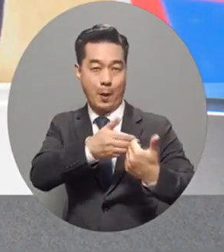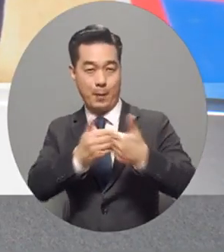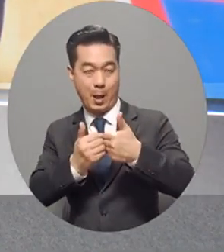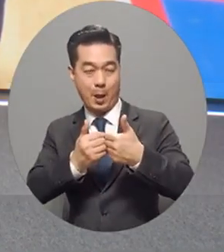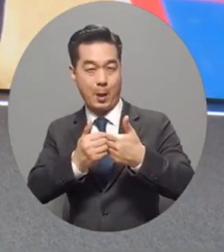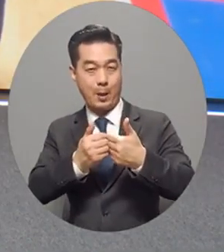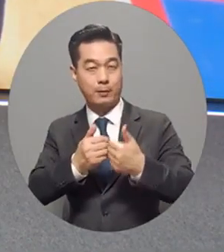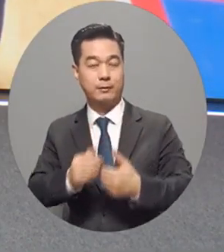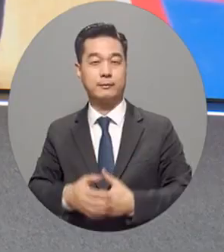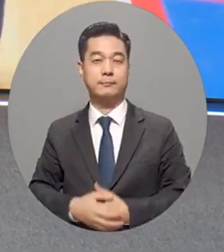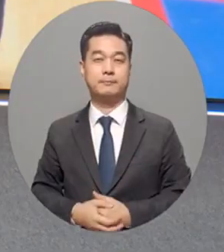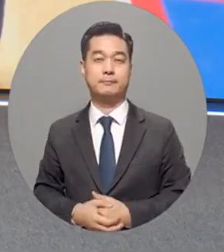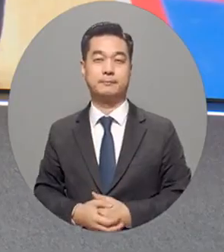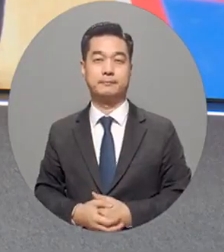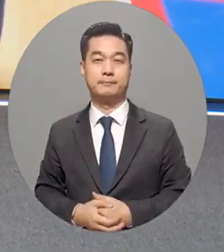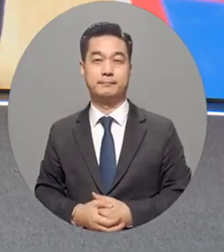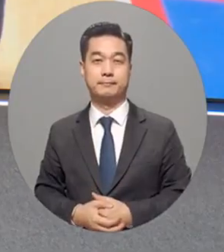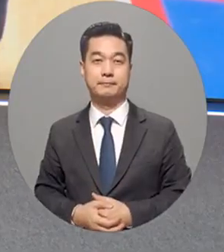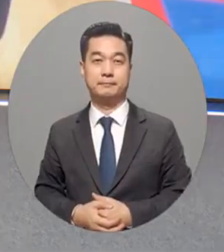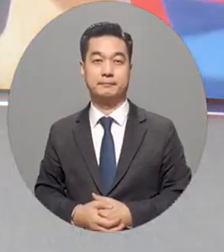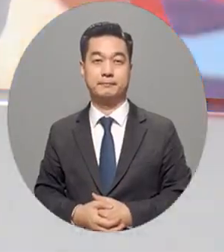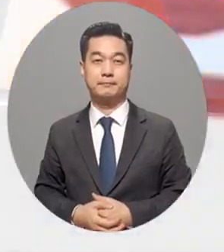펼쳤는데요. 손장훈 기자입니다.